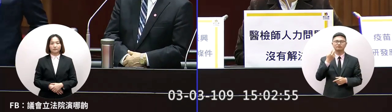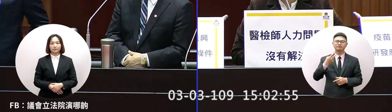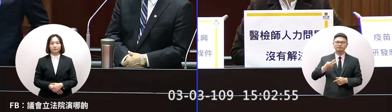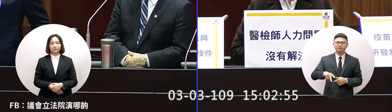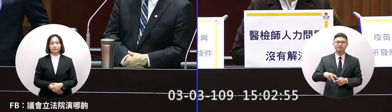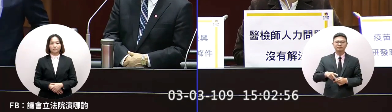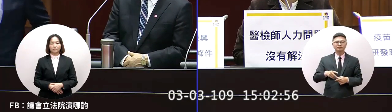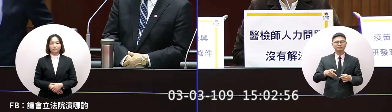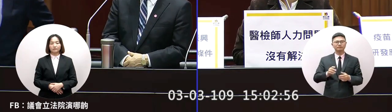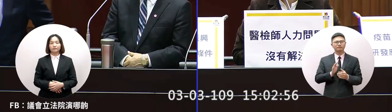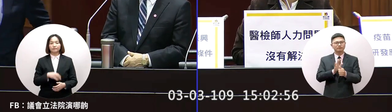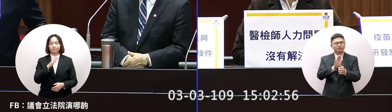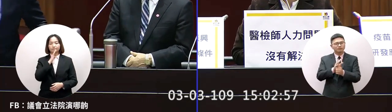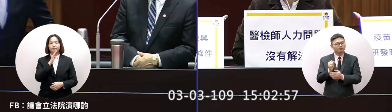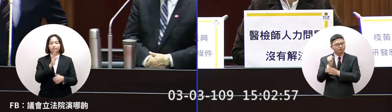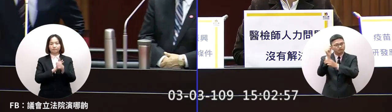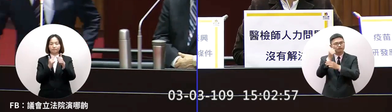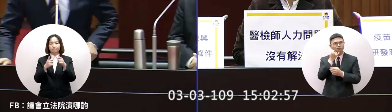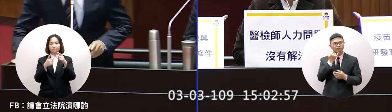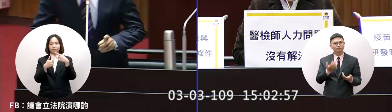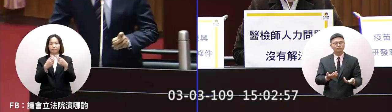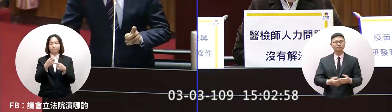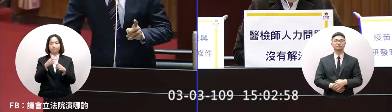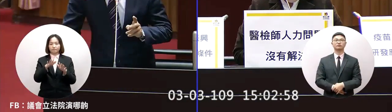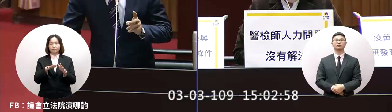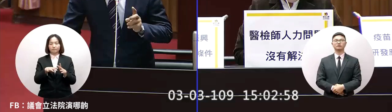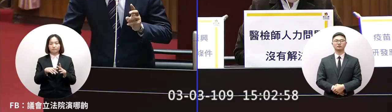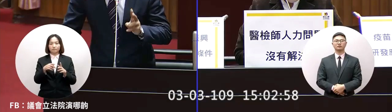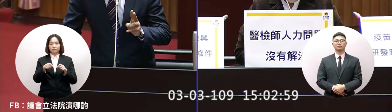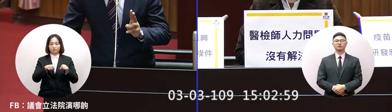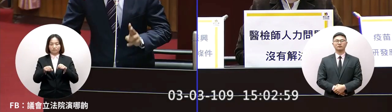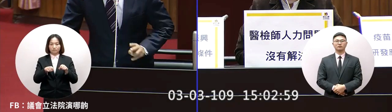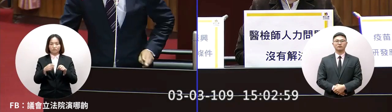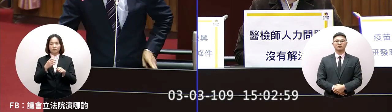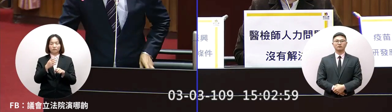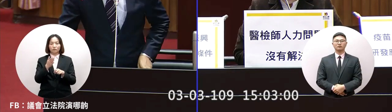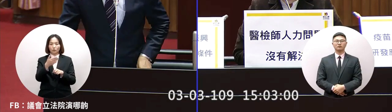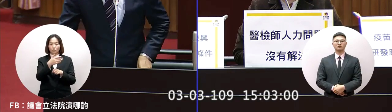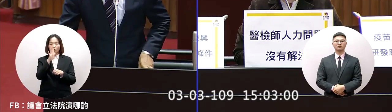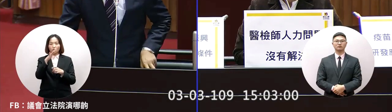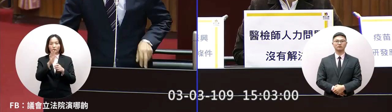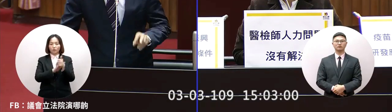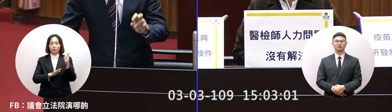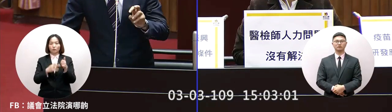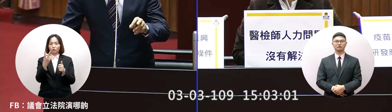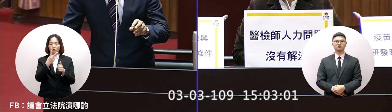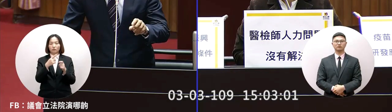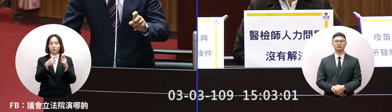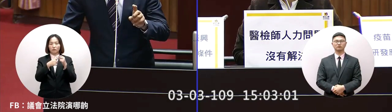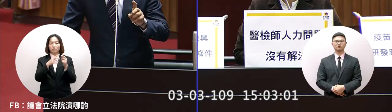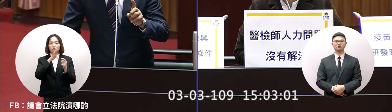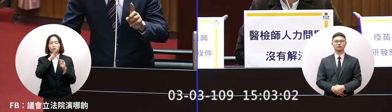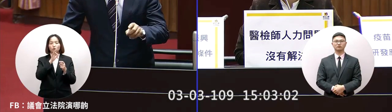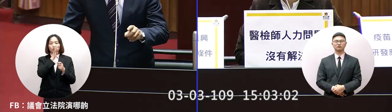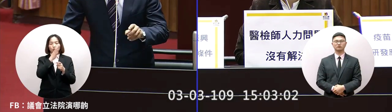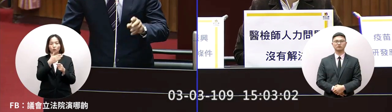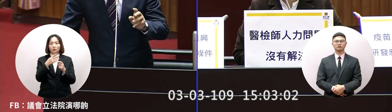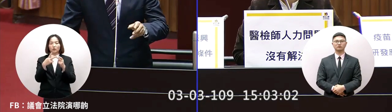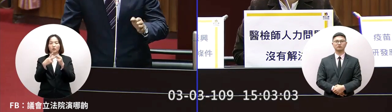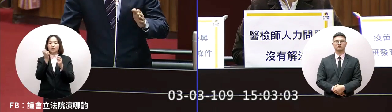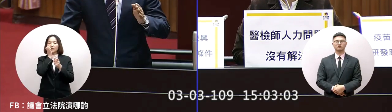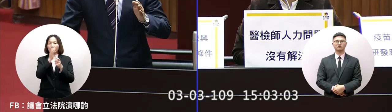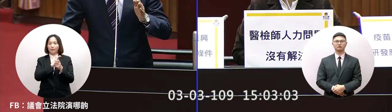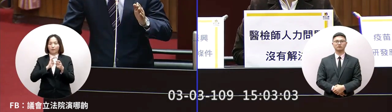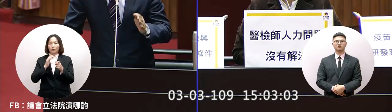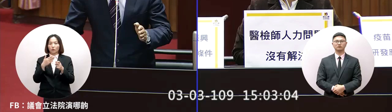个支持。 是，谢谢委员的建议。我们这次的鱼有两个受影响，一个就是五花鱼，一个就是石斑。